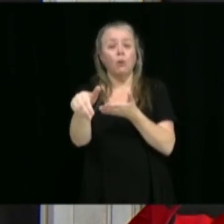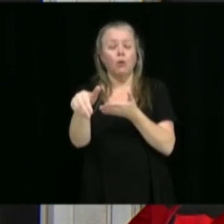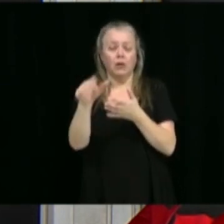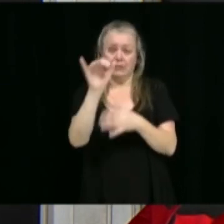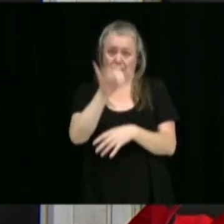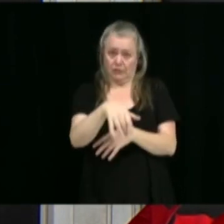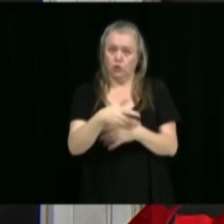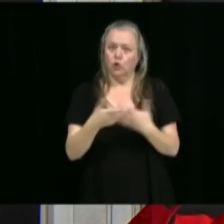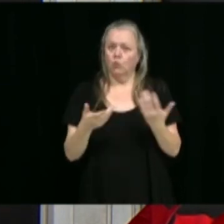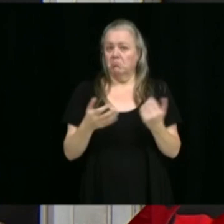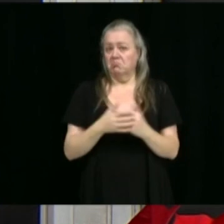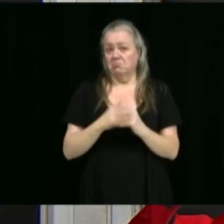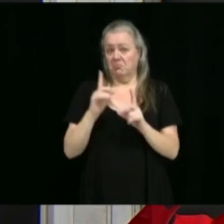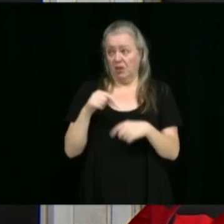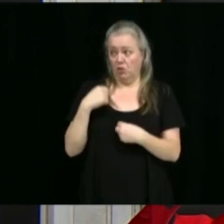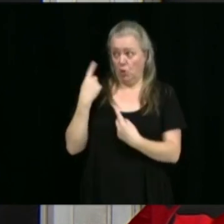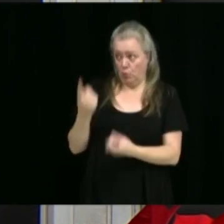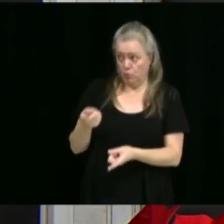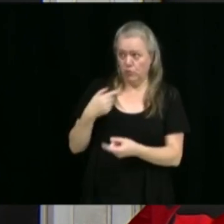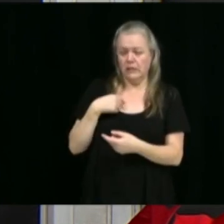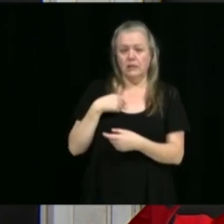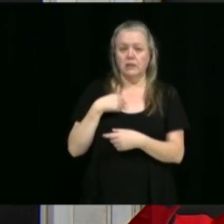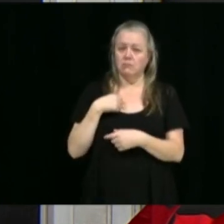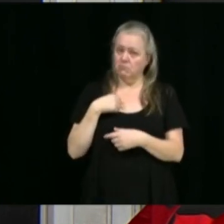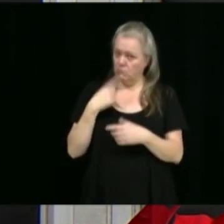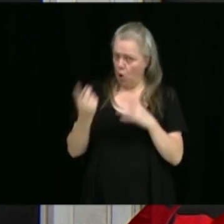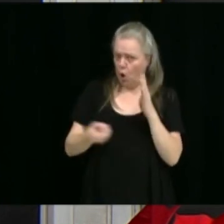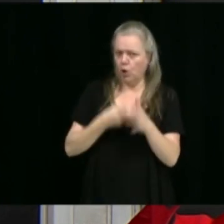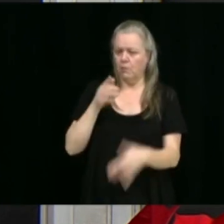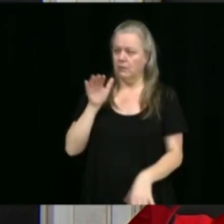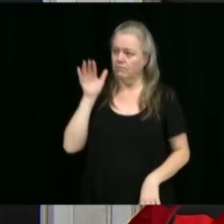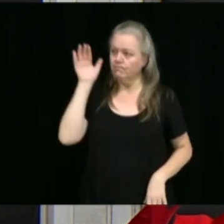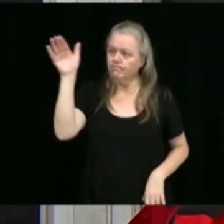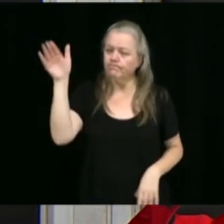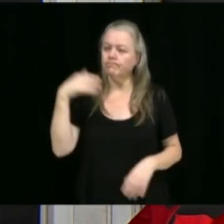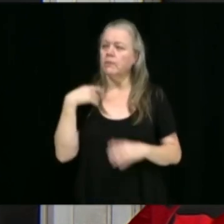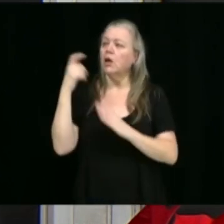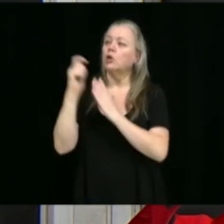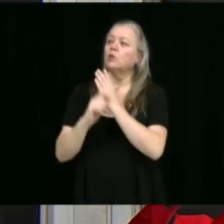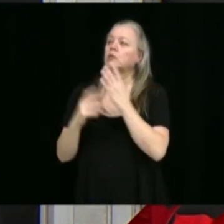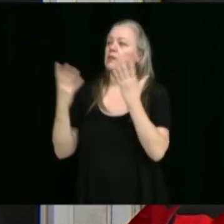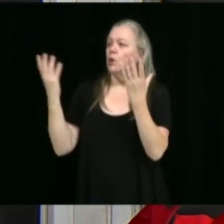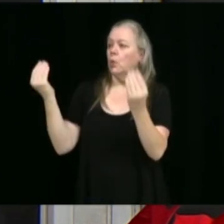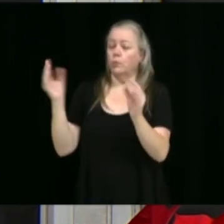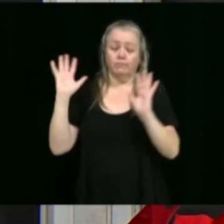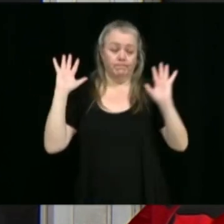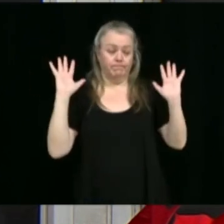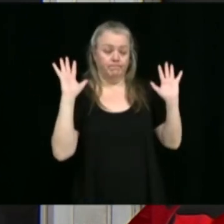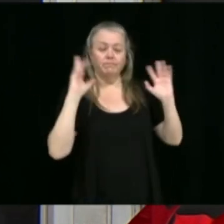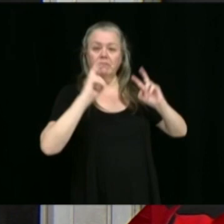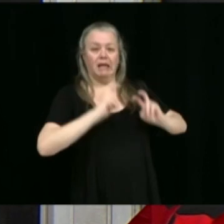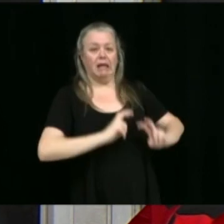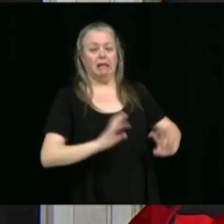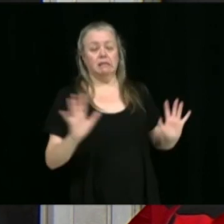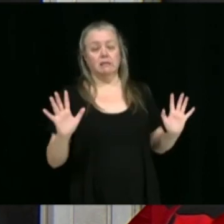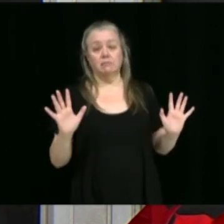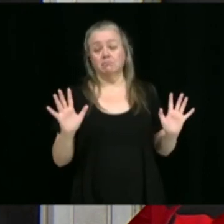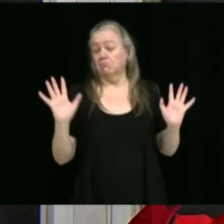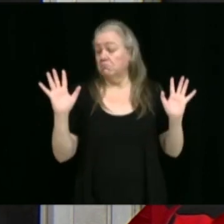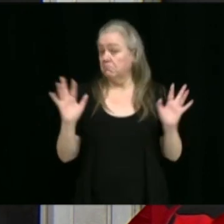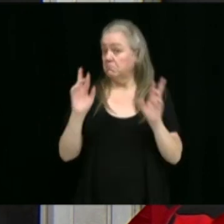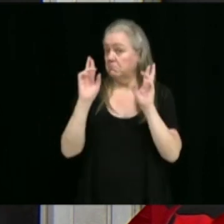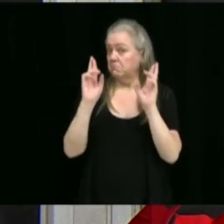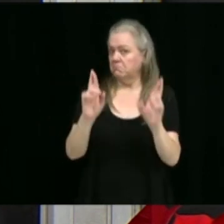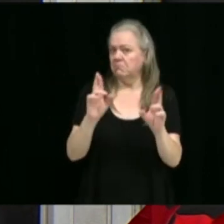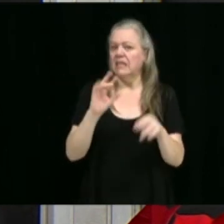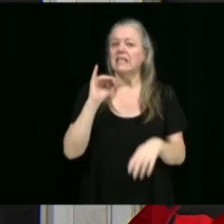d'autre. Là. Donc, depuis ce temps-là, on a refait une relance pour savoir où en était rendu notre dossier. Puis, il est toujours en analyse, mais on a bon espoir que si on